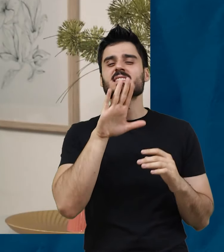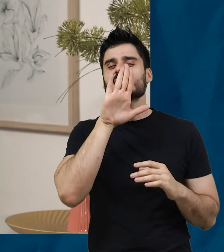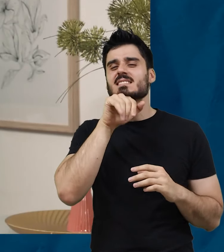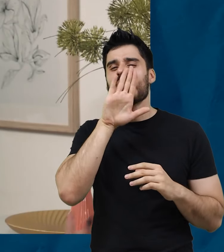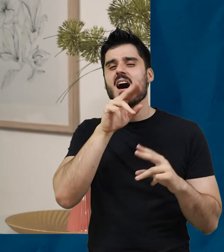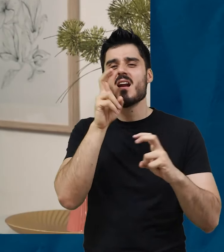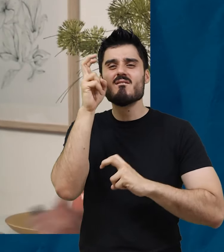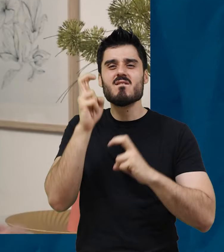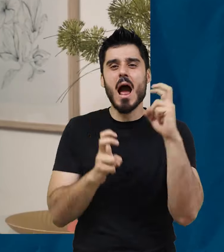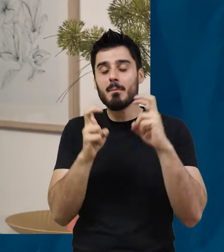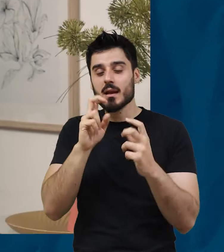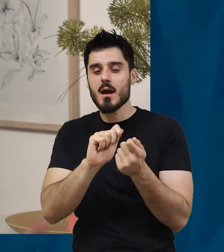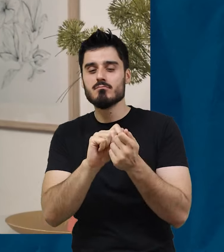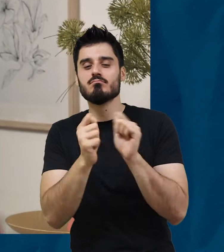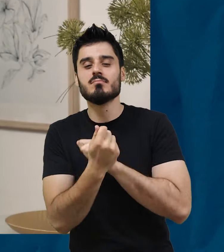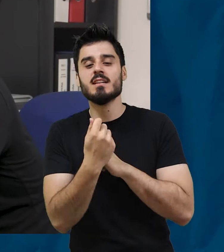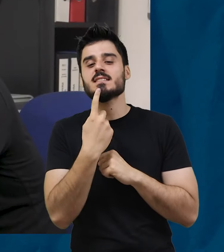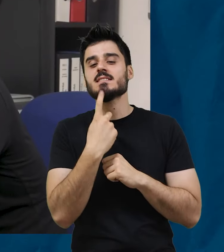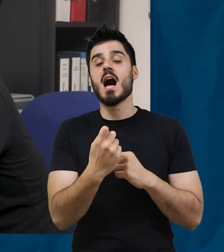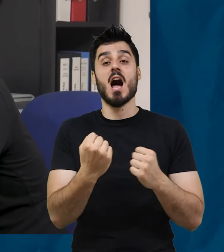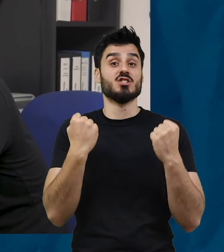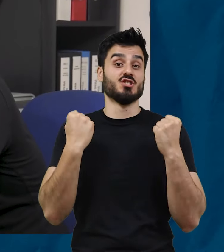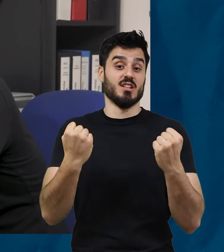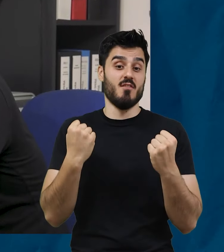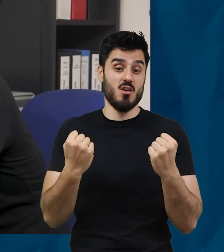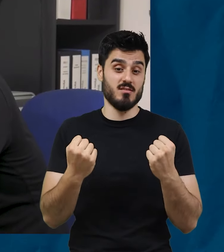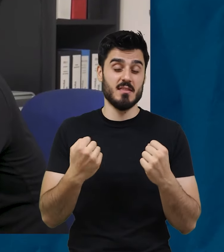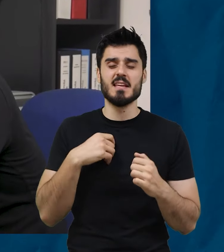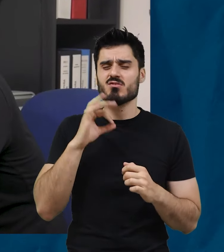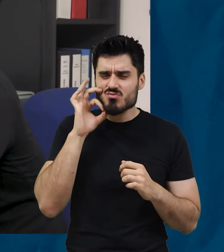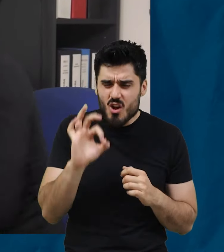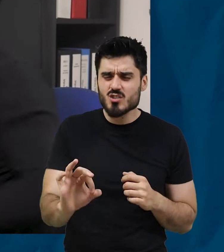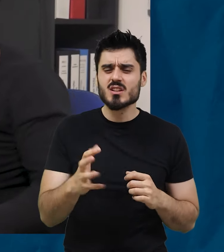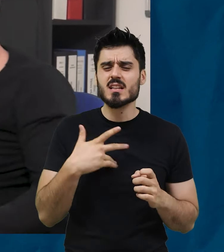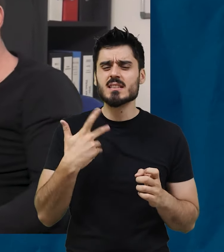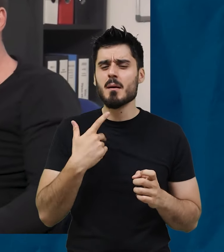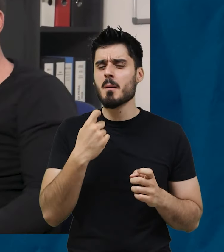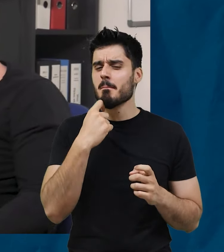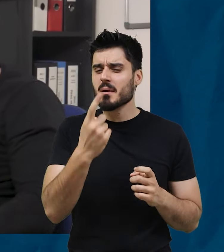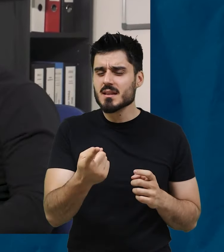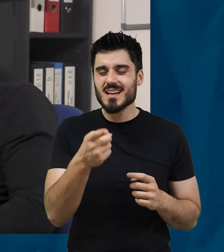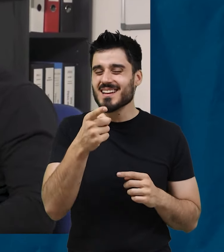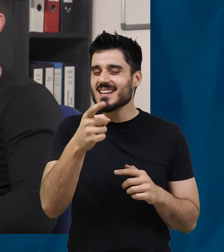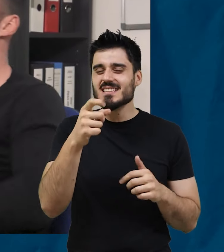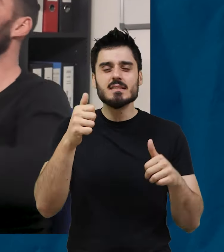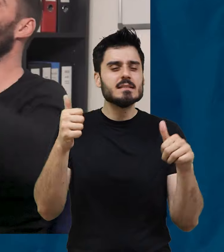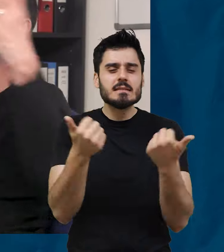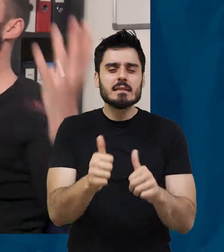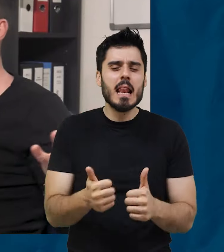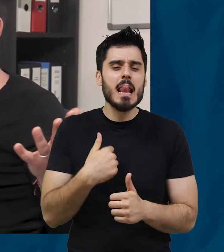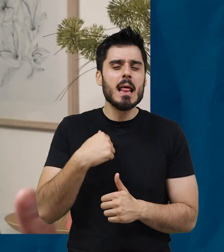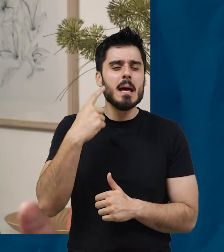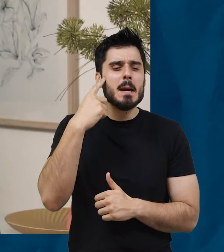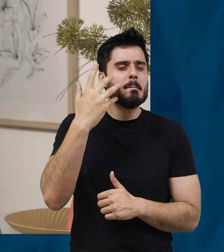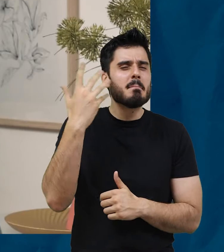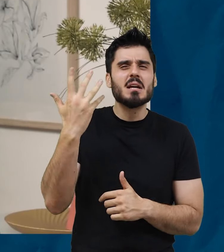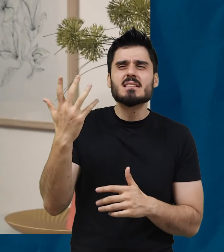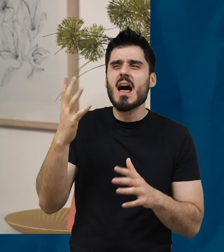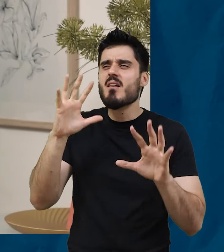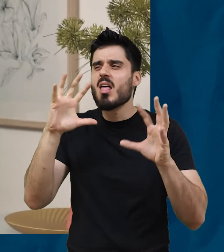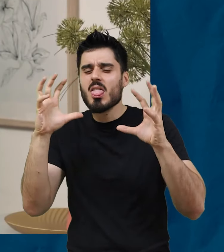да се използват като помещения за живеене. Аз точно исках да те попитам. Хората като чуят индустриален стил и си представят някакви халета.